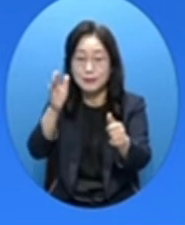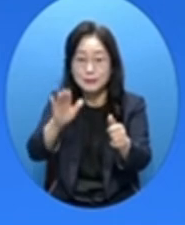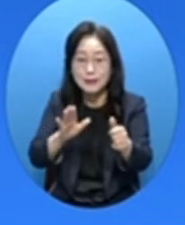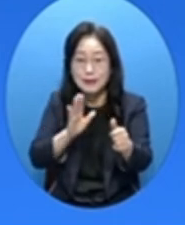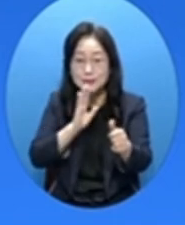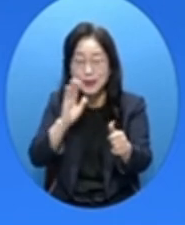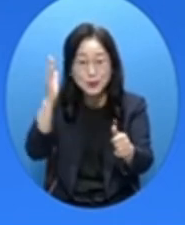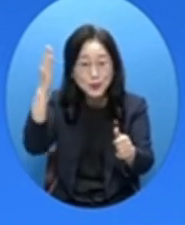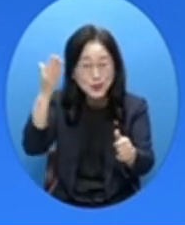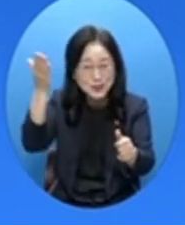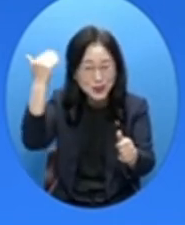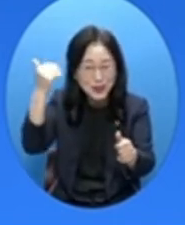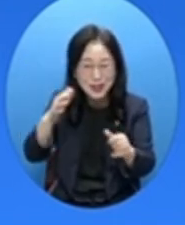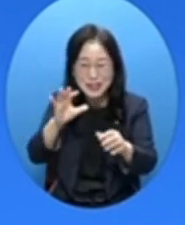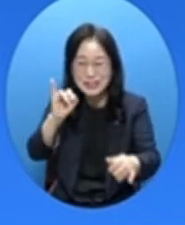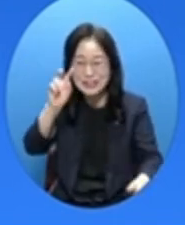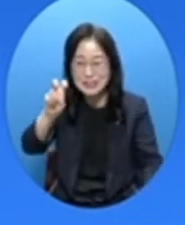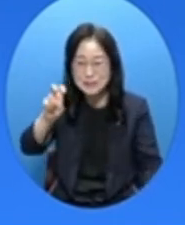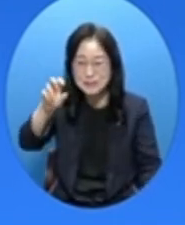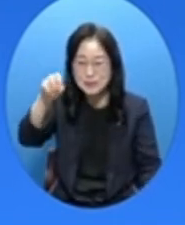놀라게 한 임윤찬지도